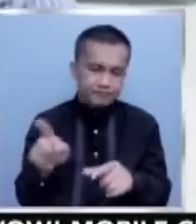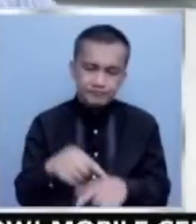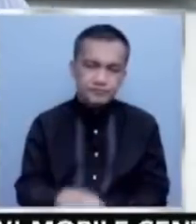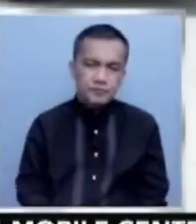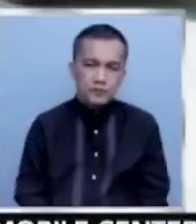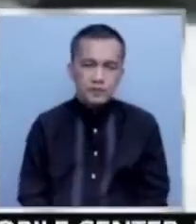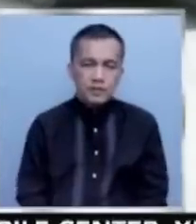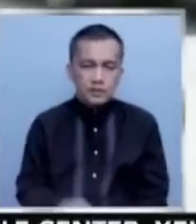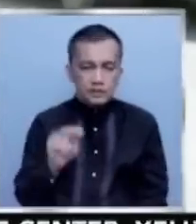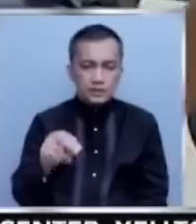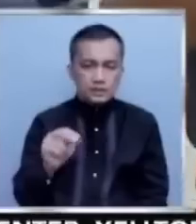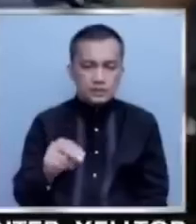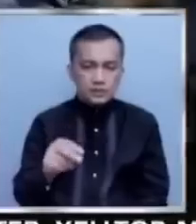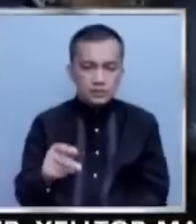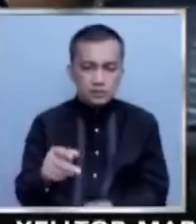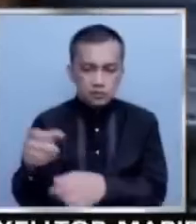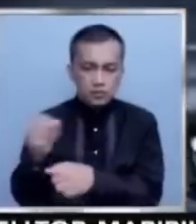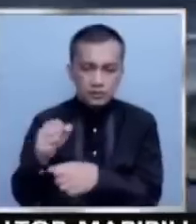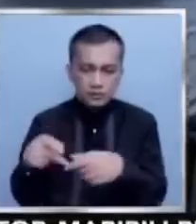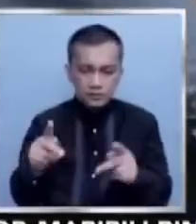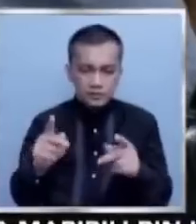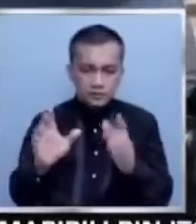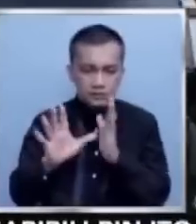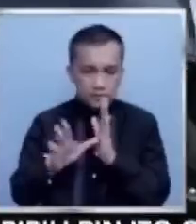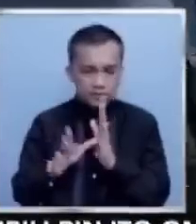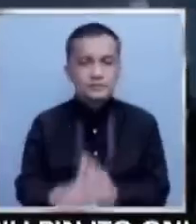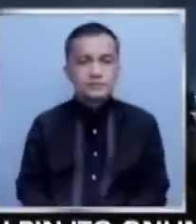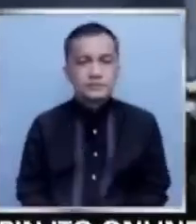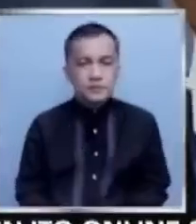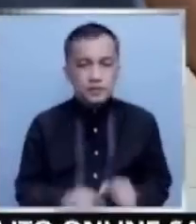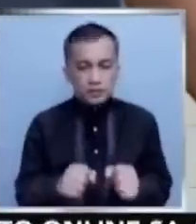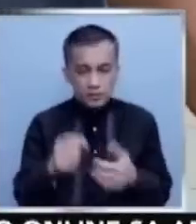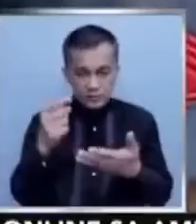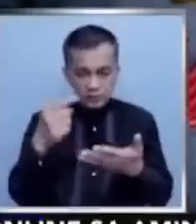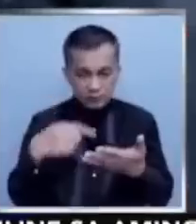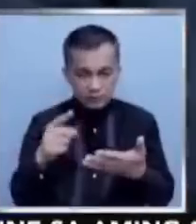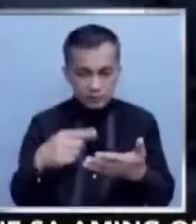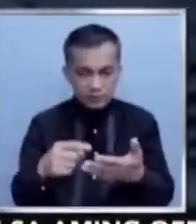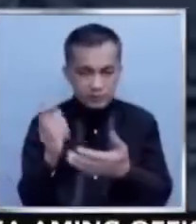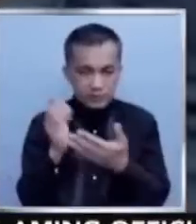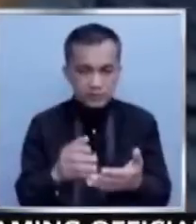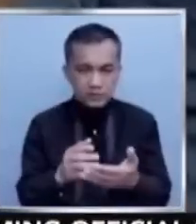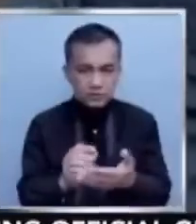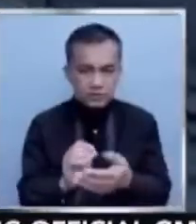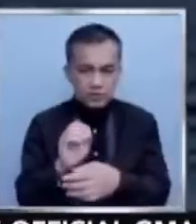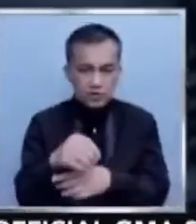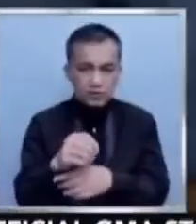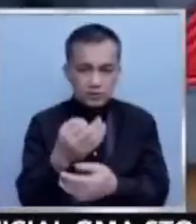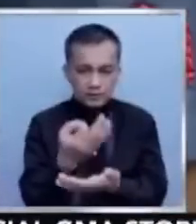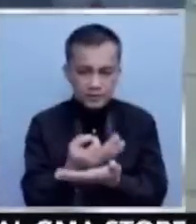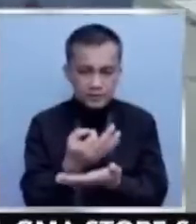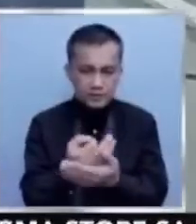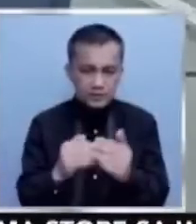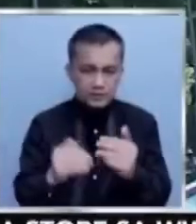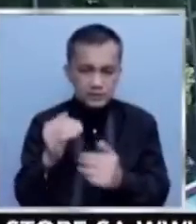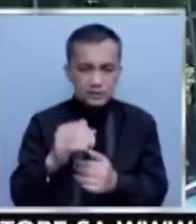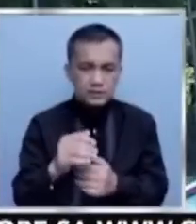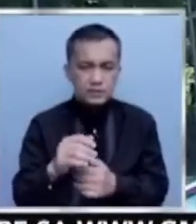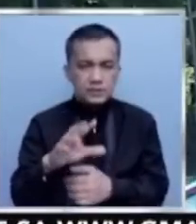sila ng permit sa COMELEC. Posible ring masita ang may dalang sobra-sobrang pera na higit kalahating milyong